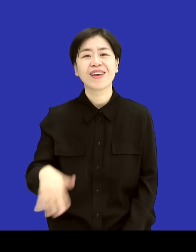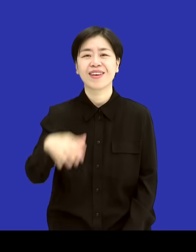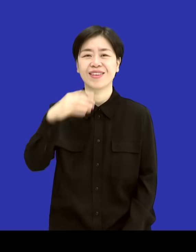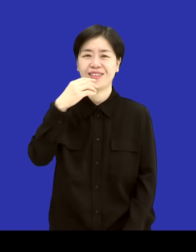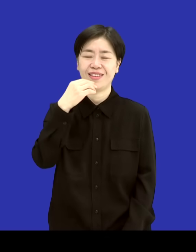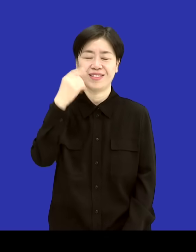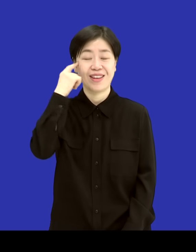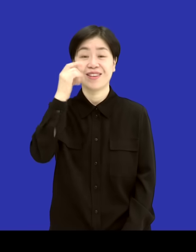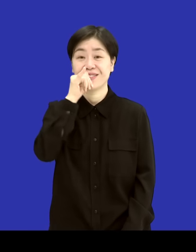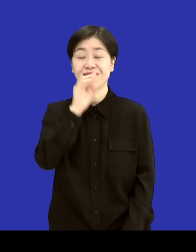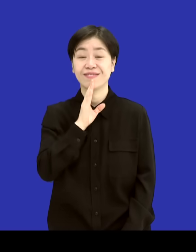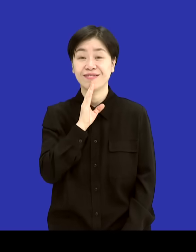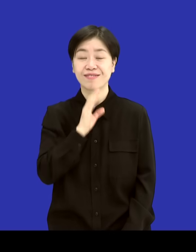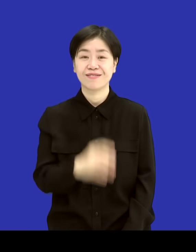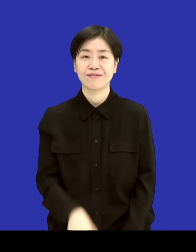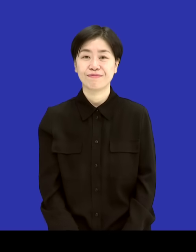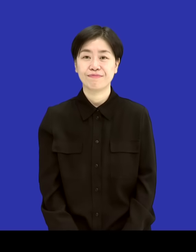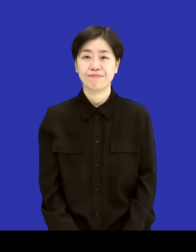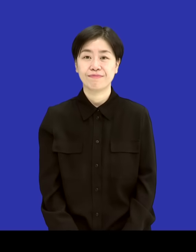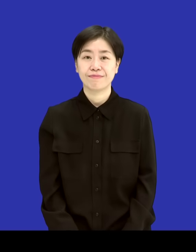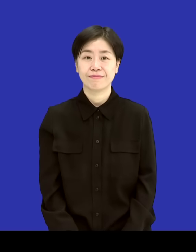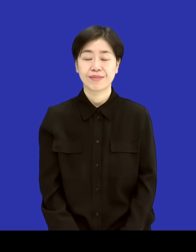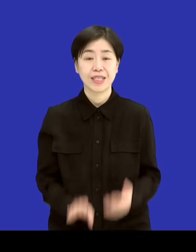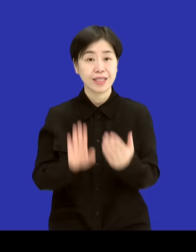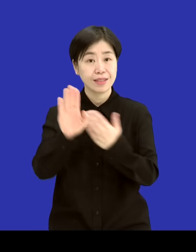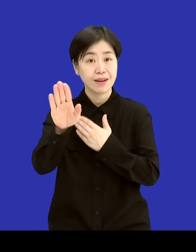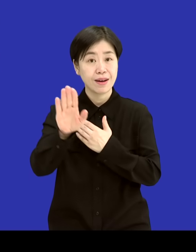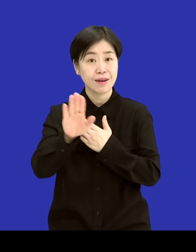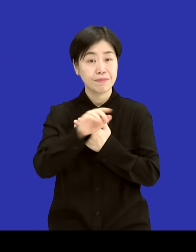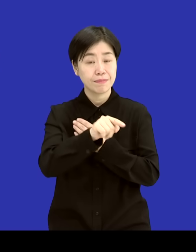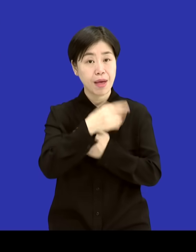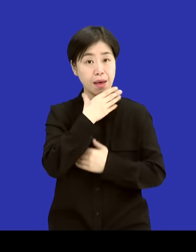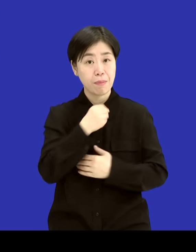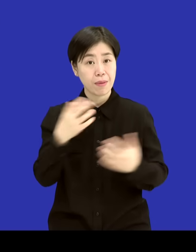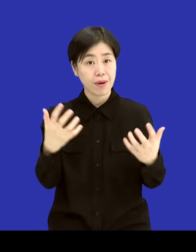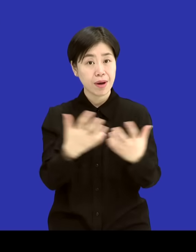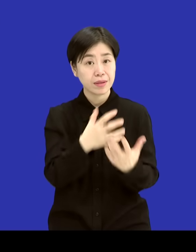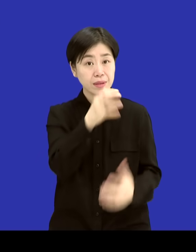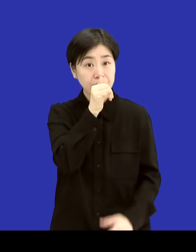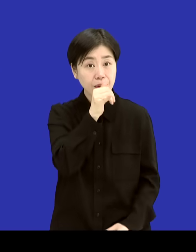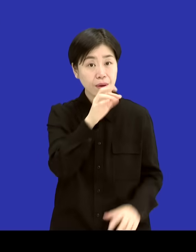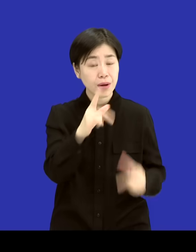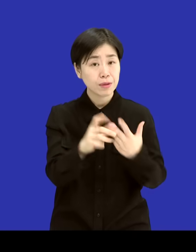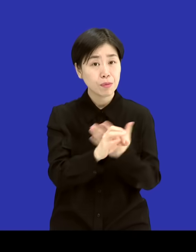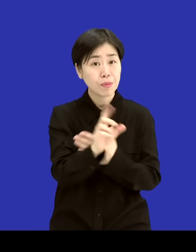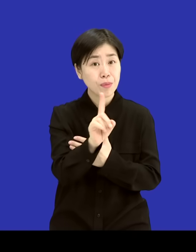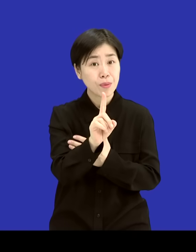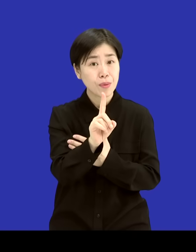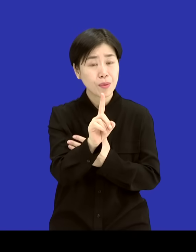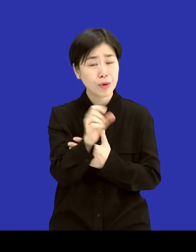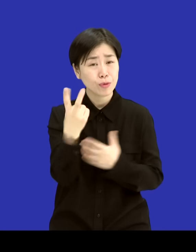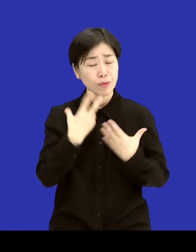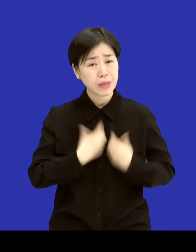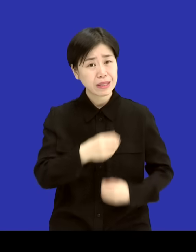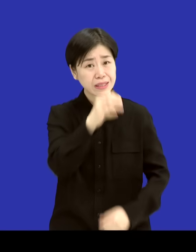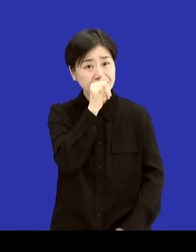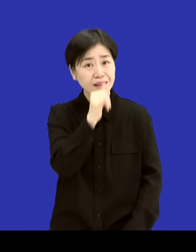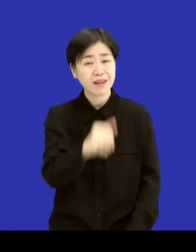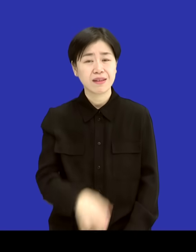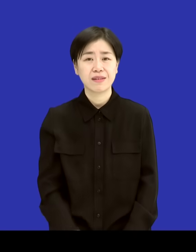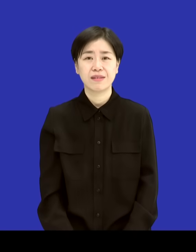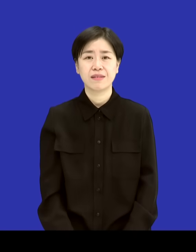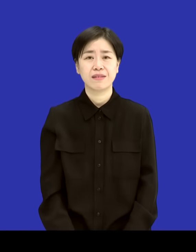이렇게 되는데 이제 꽃길만 걸으셨으면 좋겠는데 그 이후로 또 큰 좌절이 오셨다고 들었습니다. 저한테